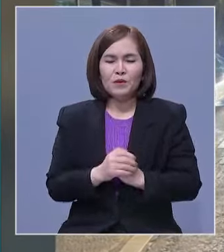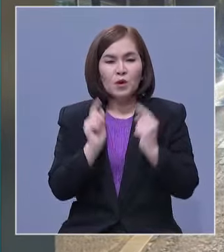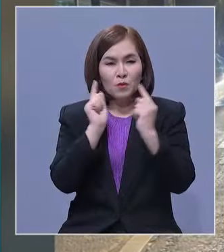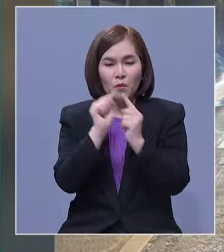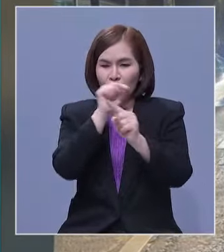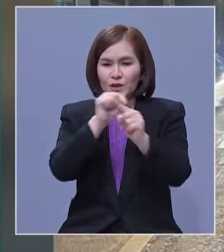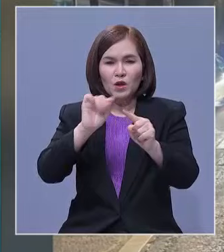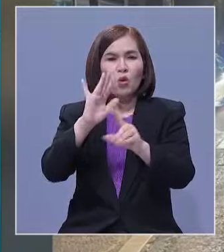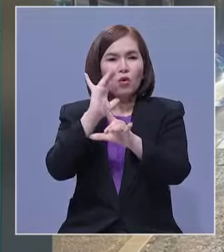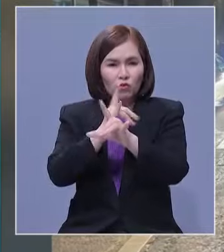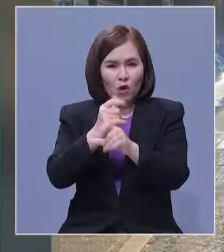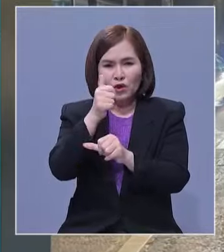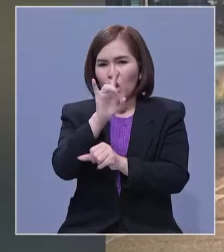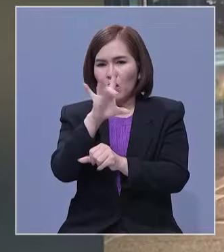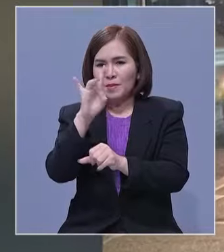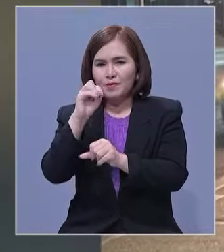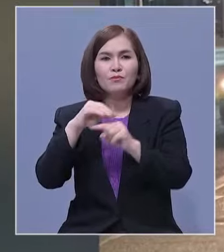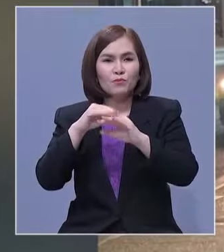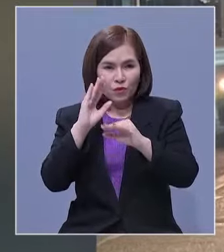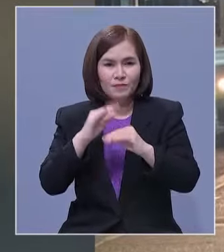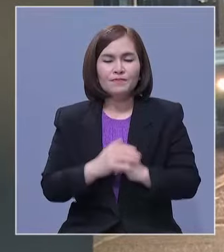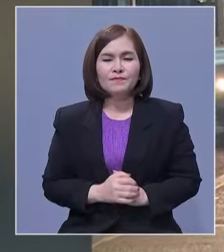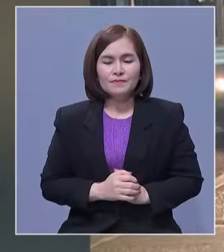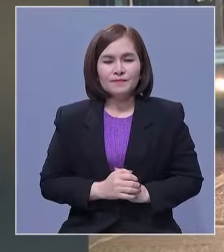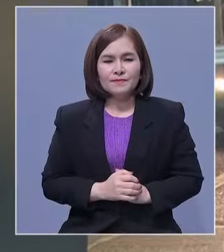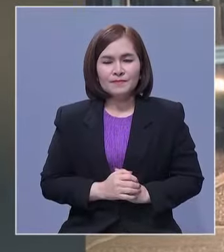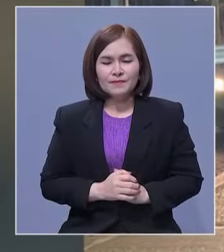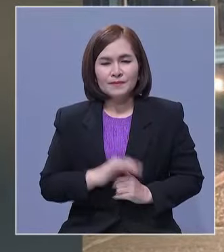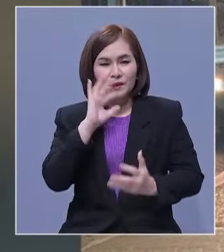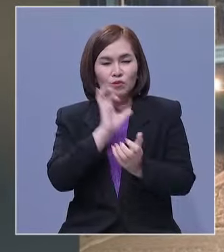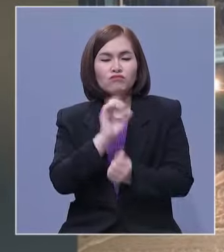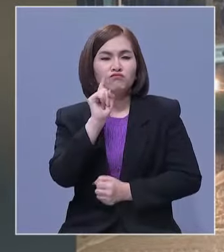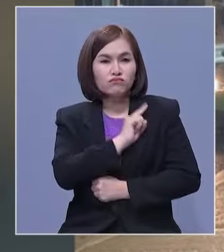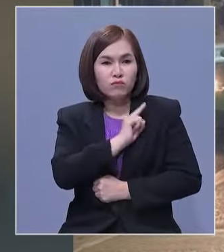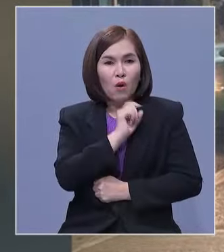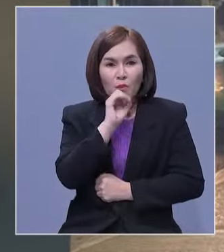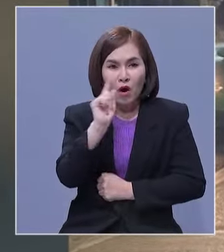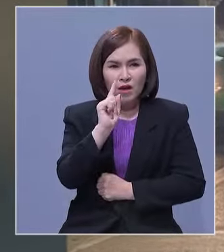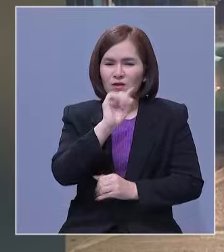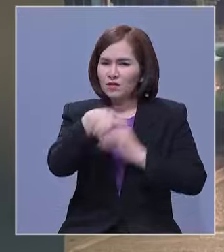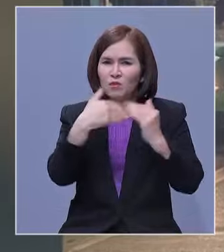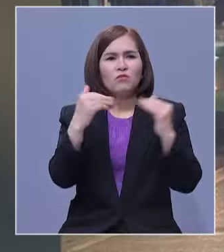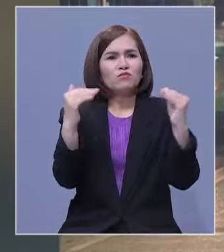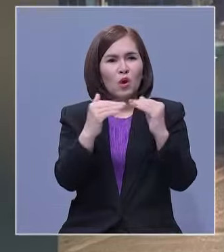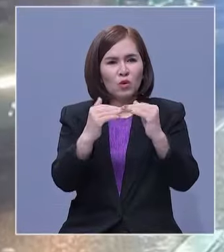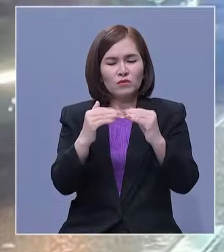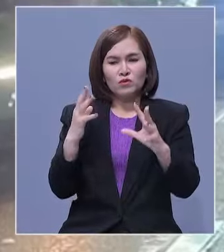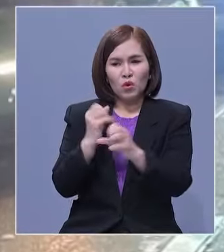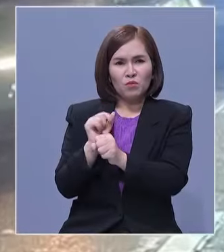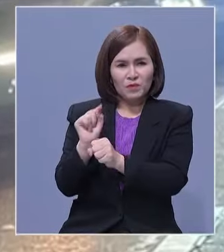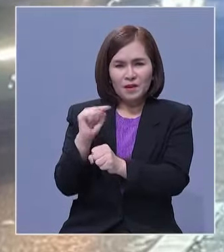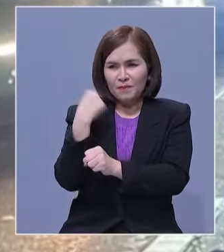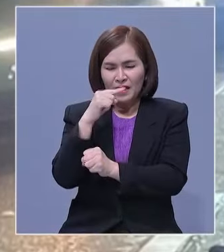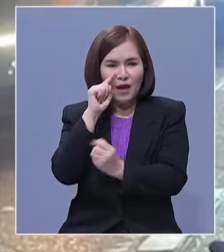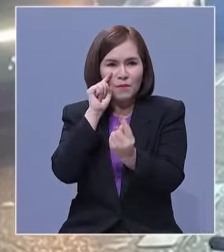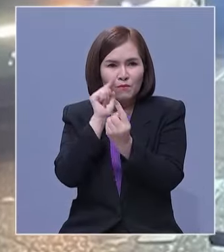ได้แอลกอฮอล์ 1880กว่าคืออย่างงี้คุณผู้ชมตำรวจก็พยายามบอกว่าไม่ได้เลือกปฏิบัติไม่รู้ด้วยซ้ำว่าคนขับ